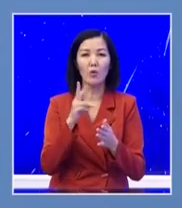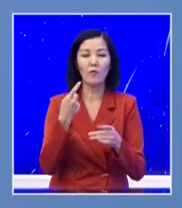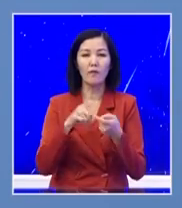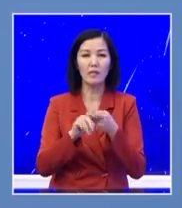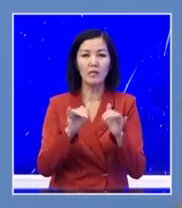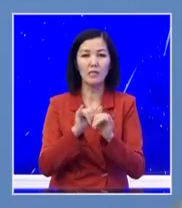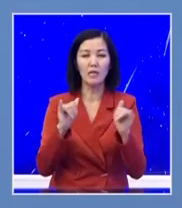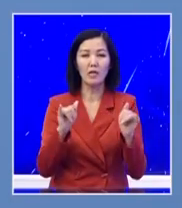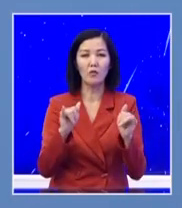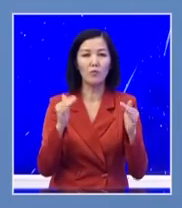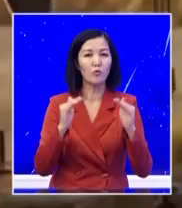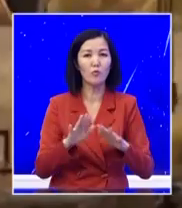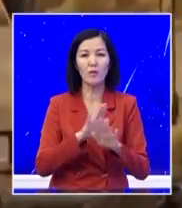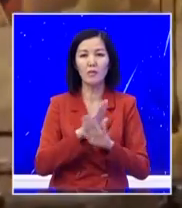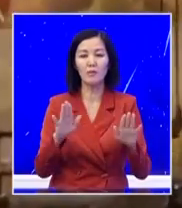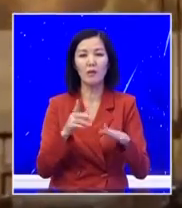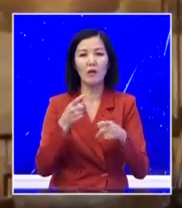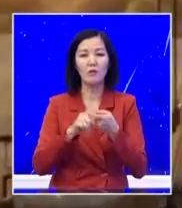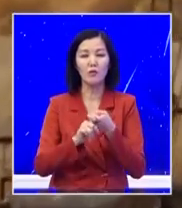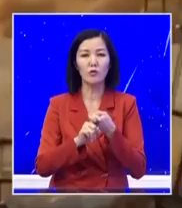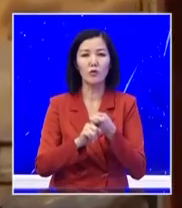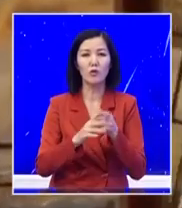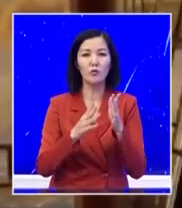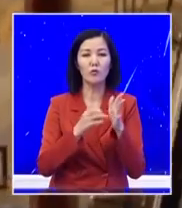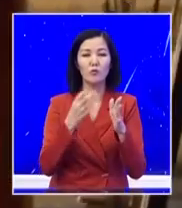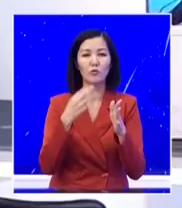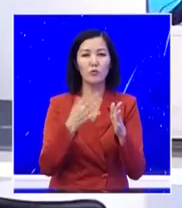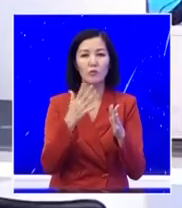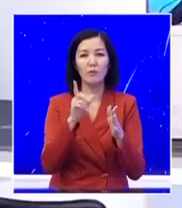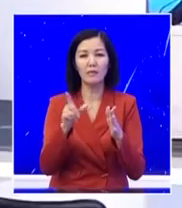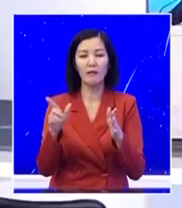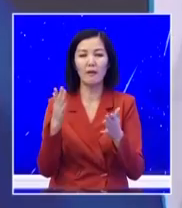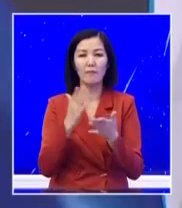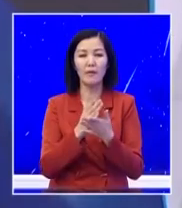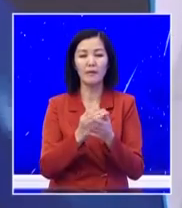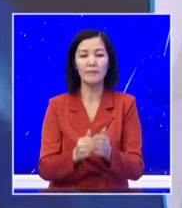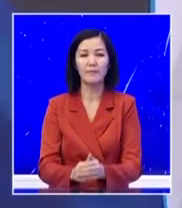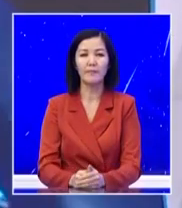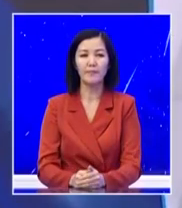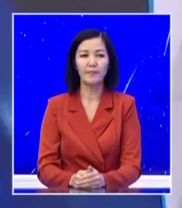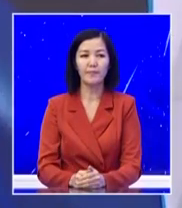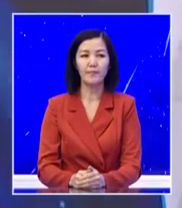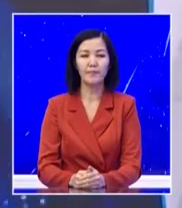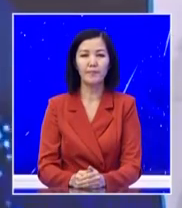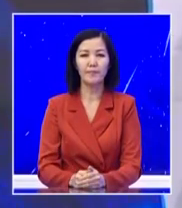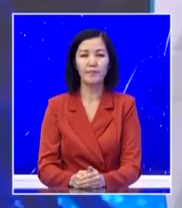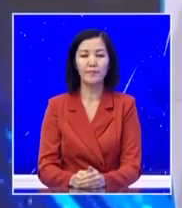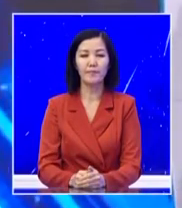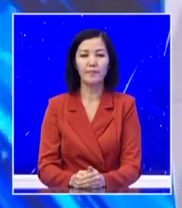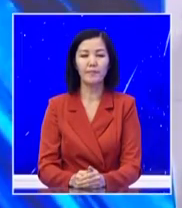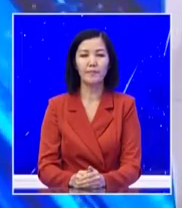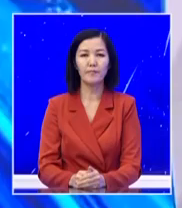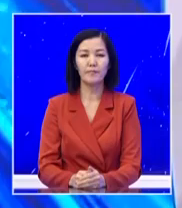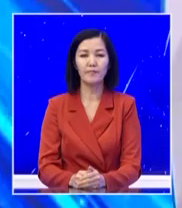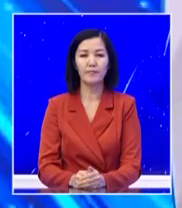таралуы азаймай тұр. Қазір онда вирус жұқтырған 935 адам бар. Прирост заболеваемости по республике в течение